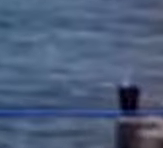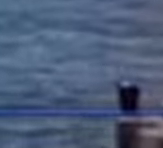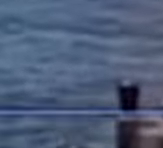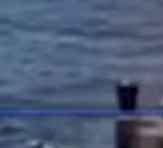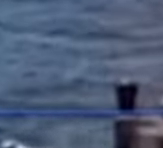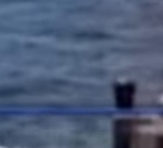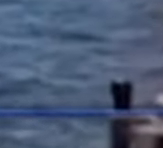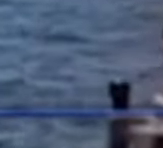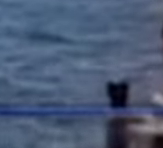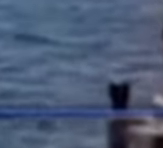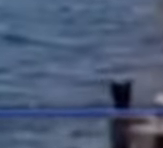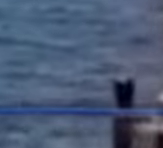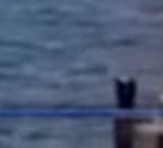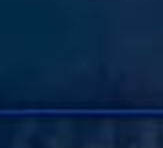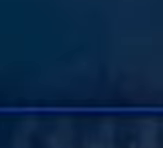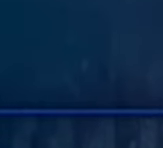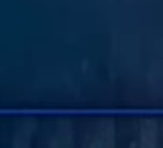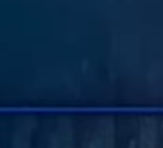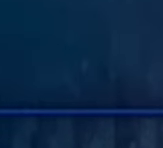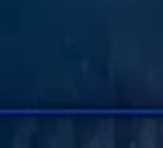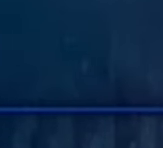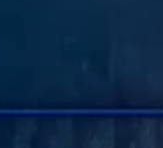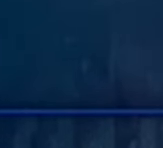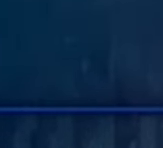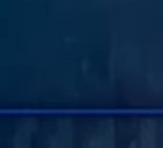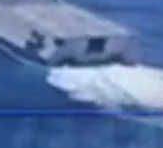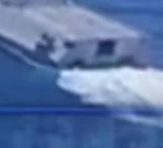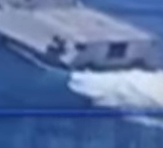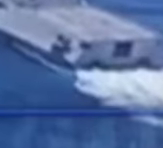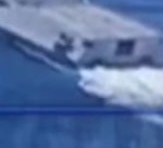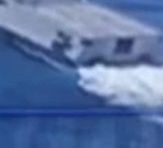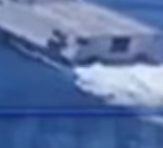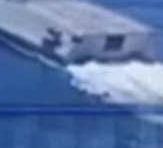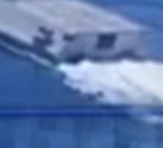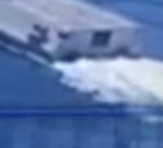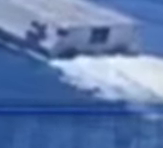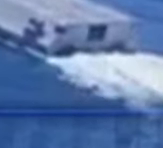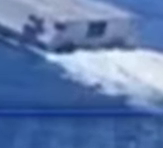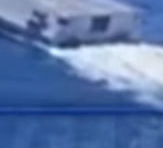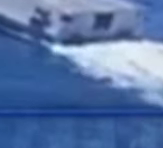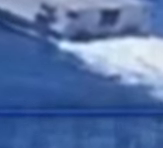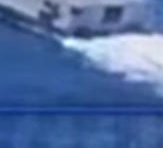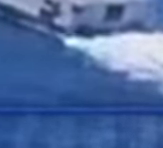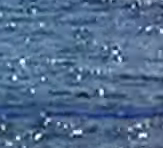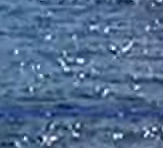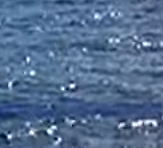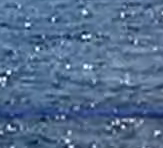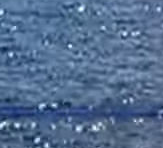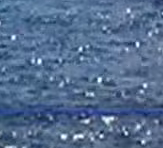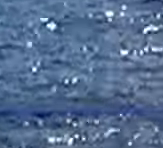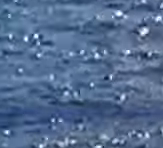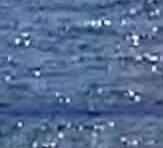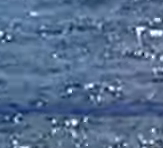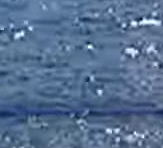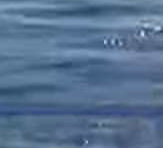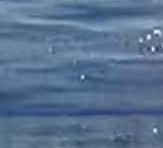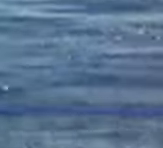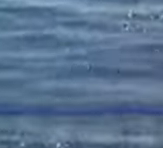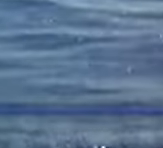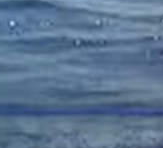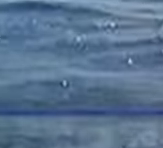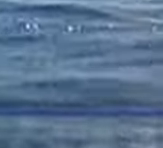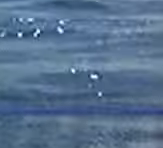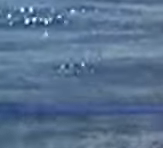China, minanmanan ang sanib-pwersang military exercises ng Pilipinas, Amerika, Japan at Australia. Tinapatan yan ng solo